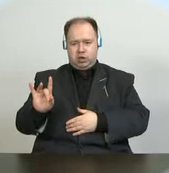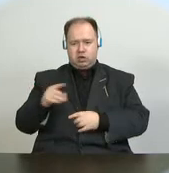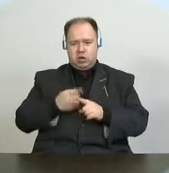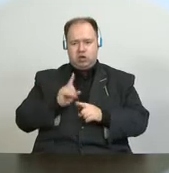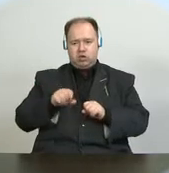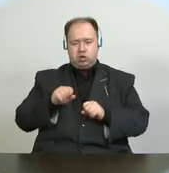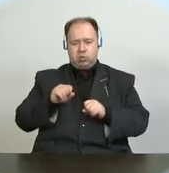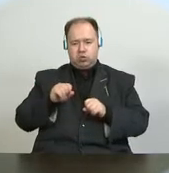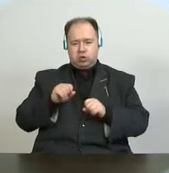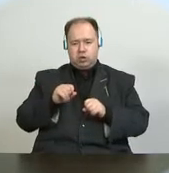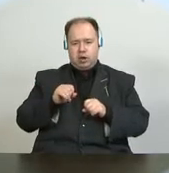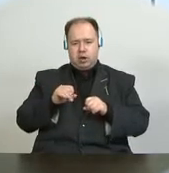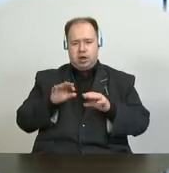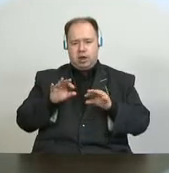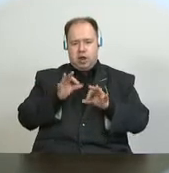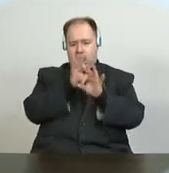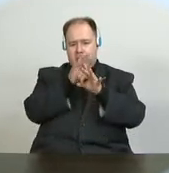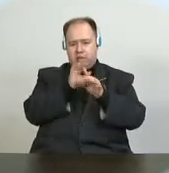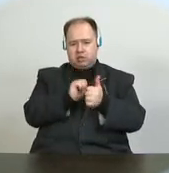которых можно менять линзы и